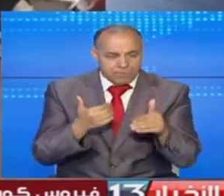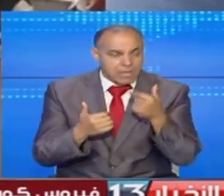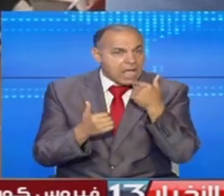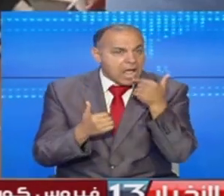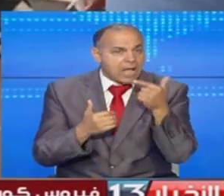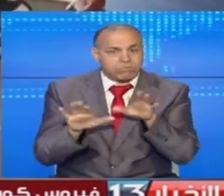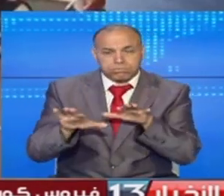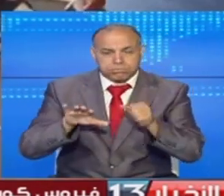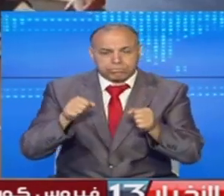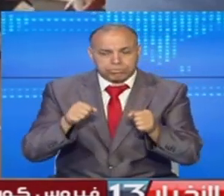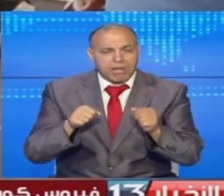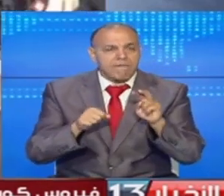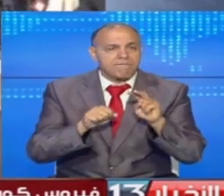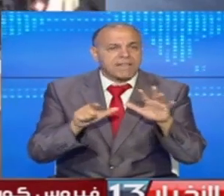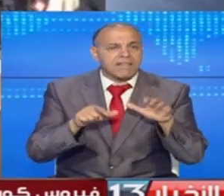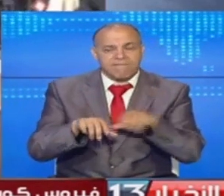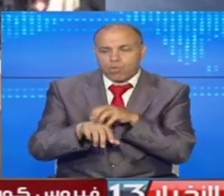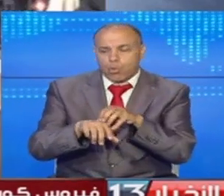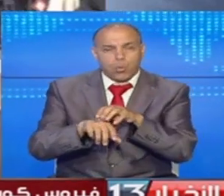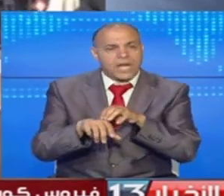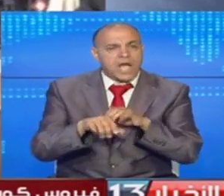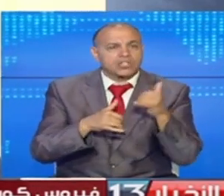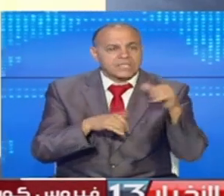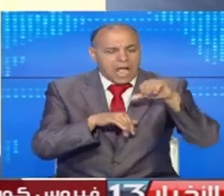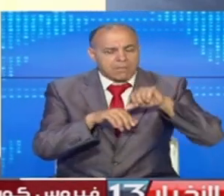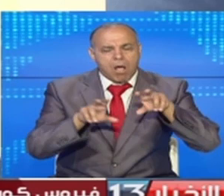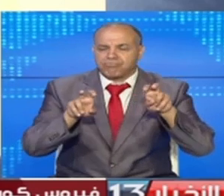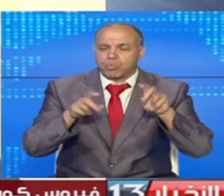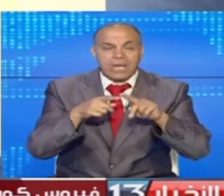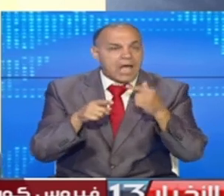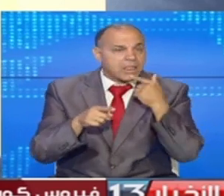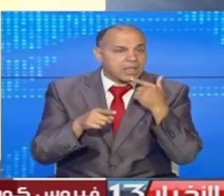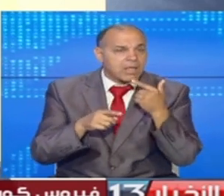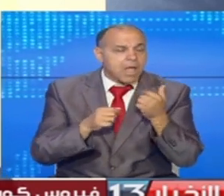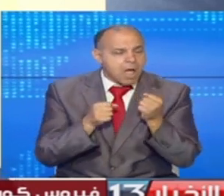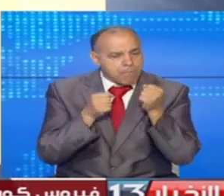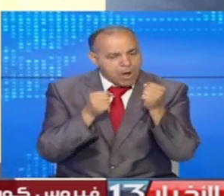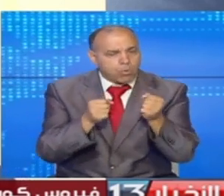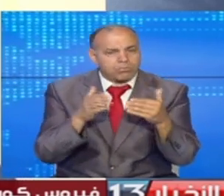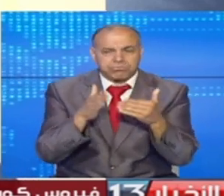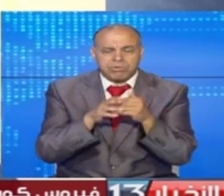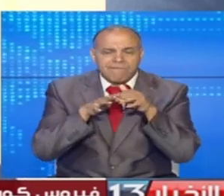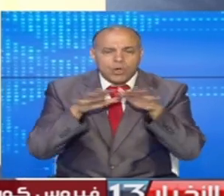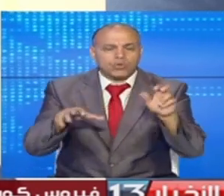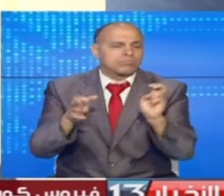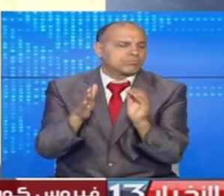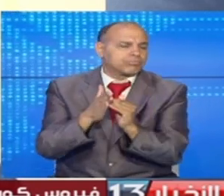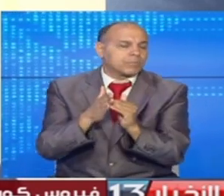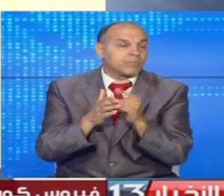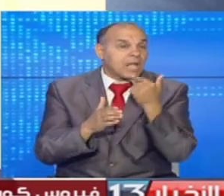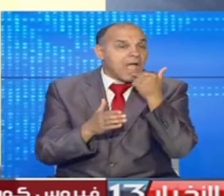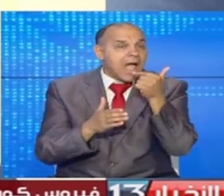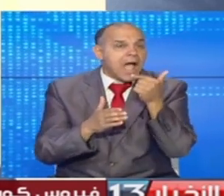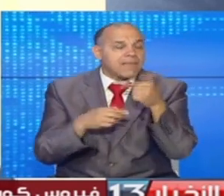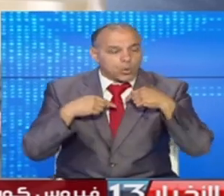ويشمل هذا الإجراء 29 ولاية من بينها الجزائر العاصمة، وذلك في محاولة للحد من انتشار الفيروس. كما